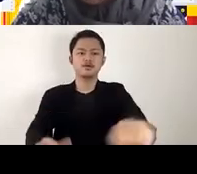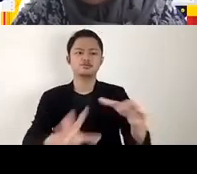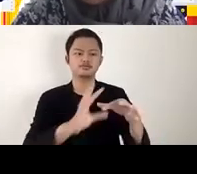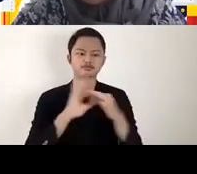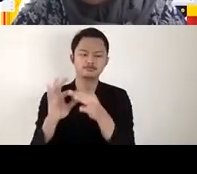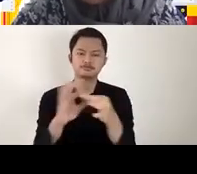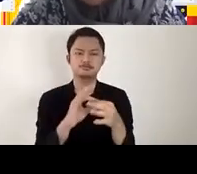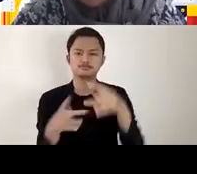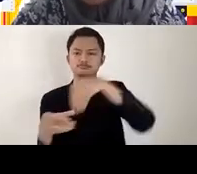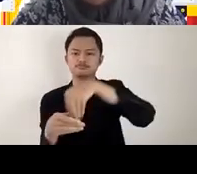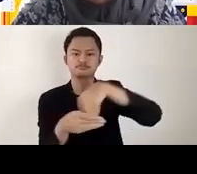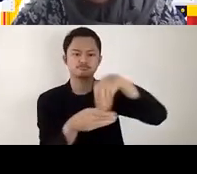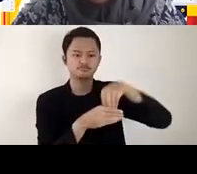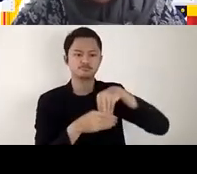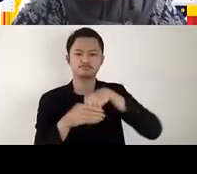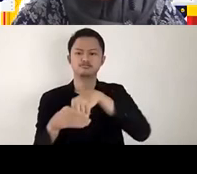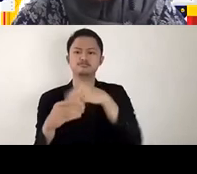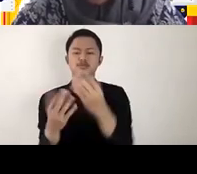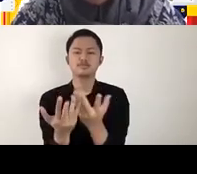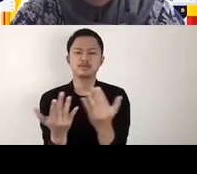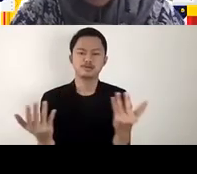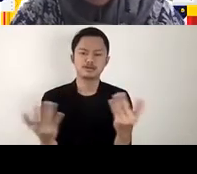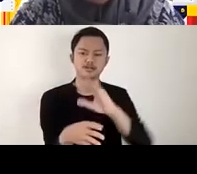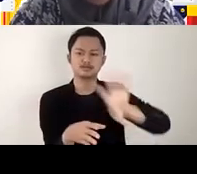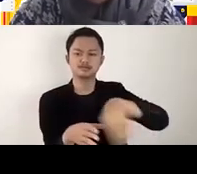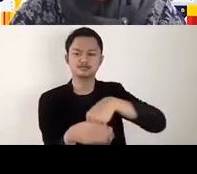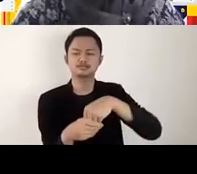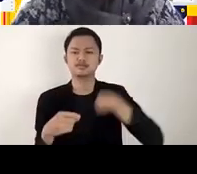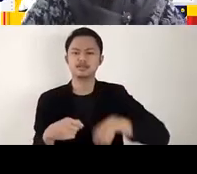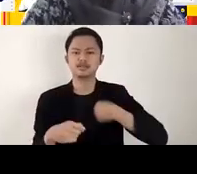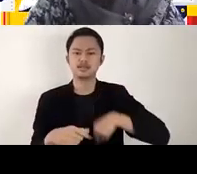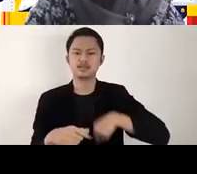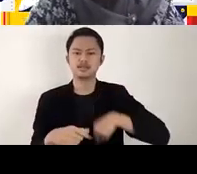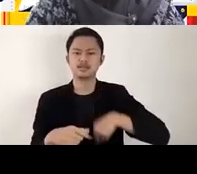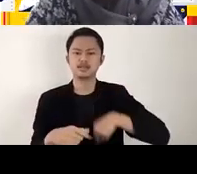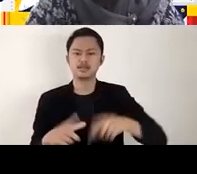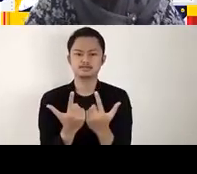kemudian teman-teman masyarakat sipil dan juga dari kemunculan Lembaga